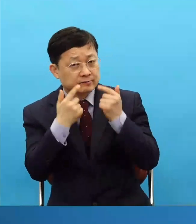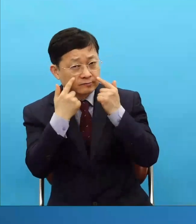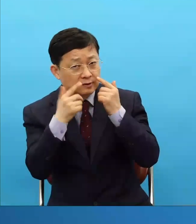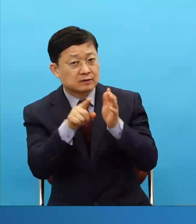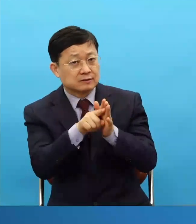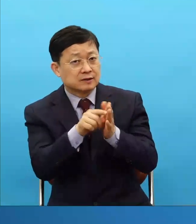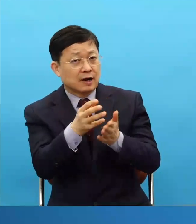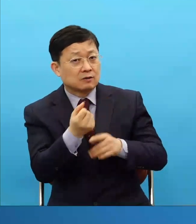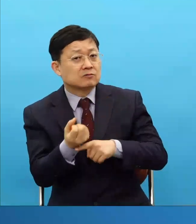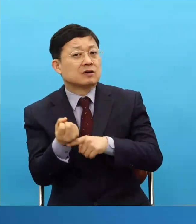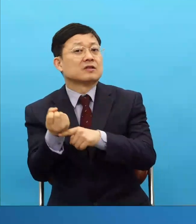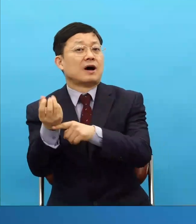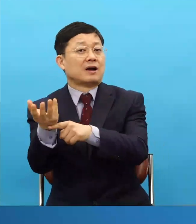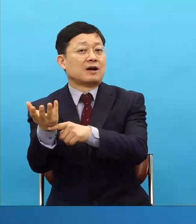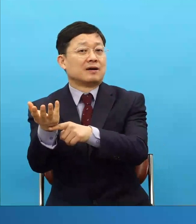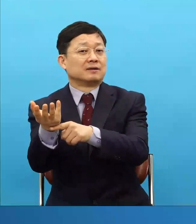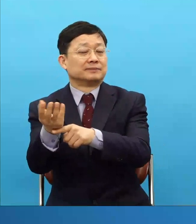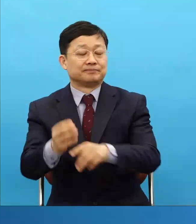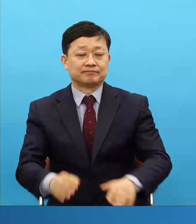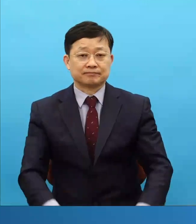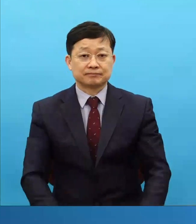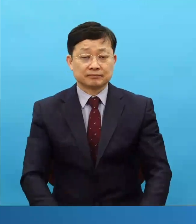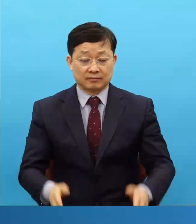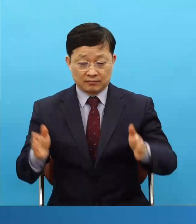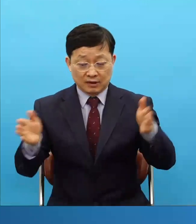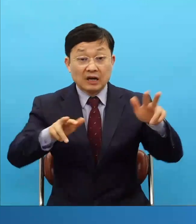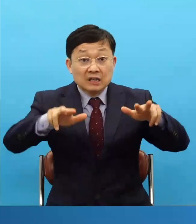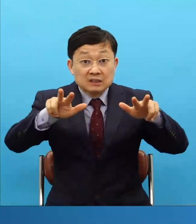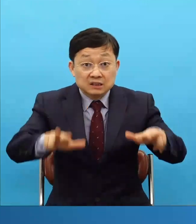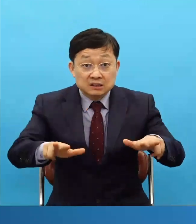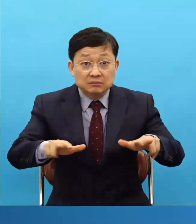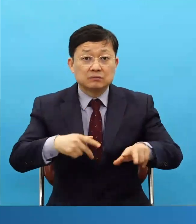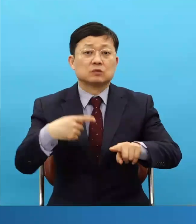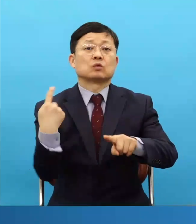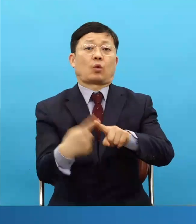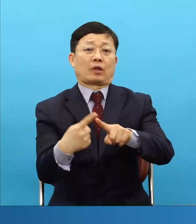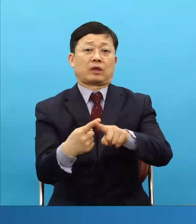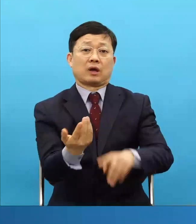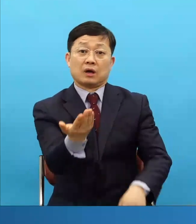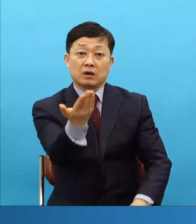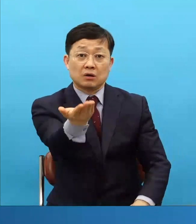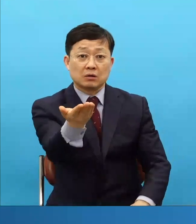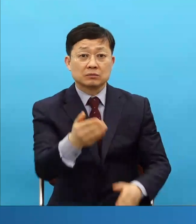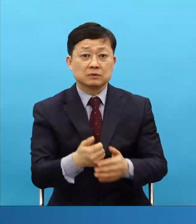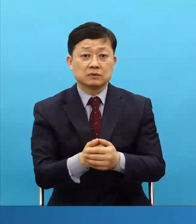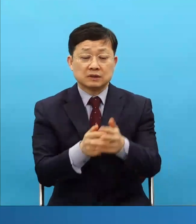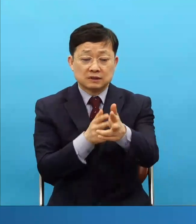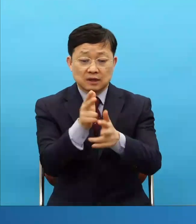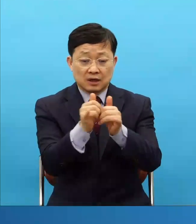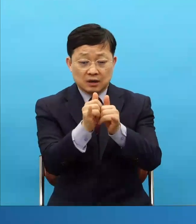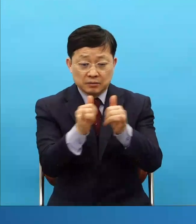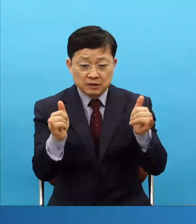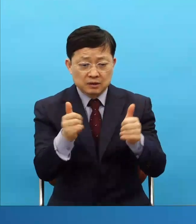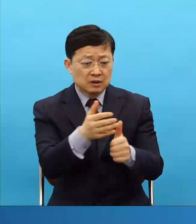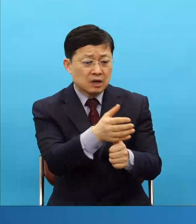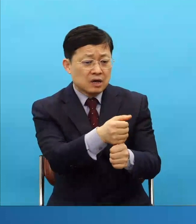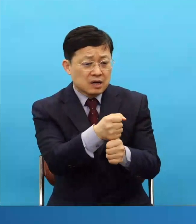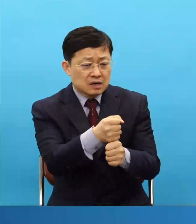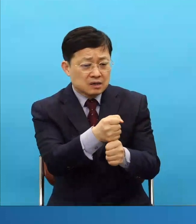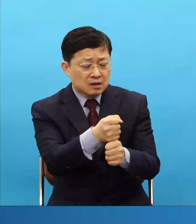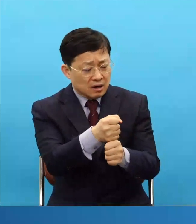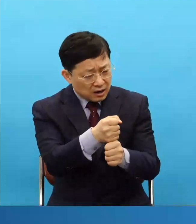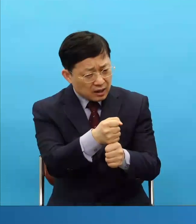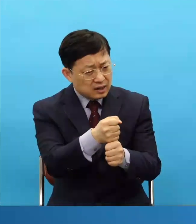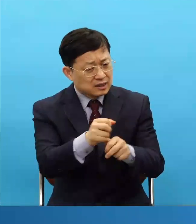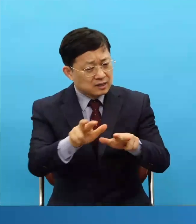출애굽 시대는 아니지만 우리 영적으로 지금 빠져나와야 되는데 산업인 여러분들이 붙잡아야 되는 지금보다